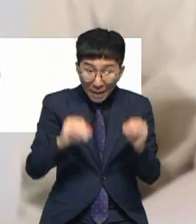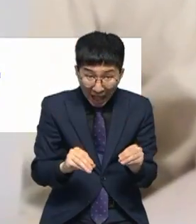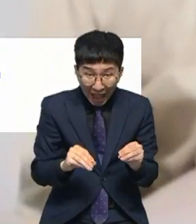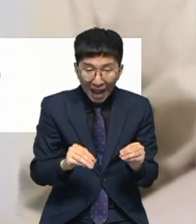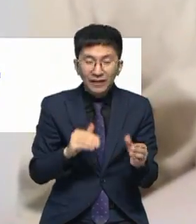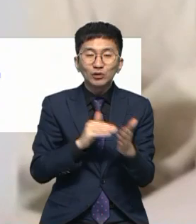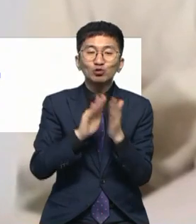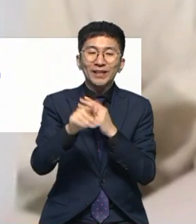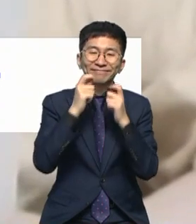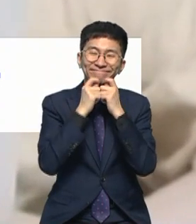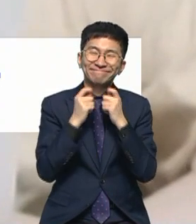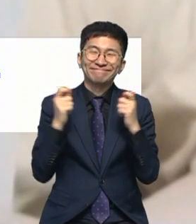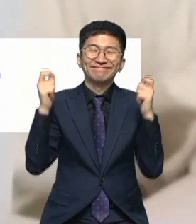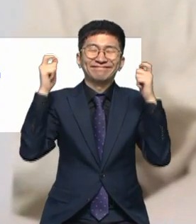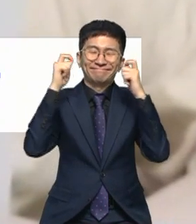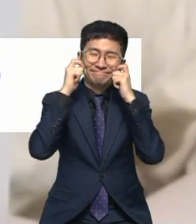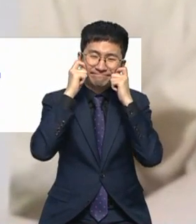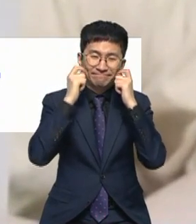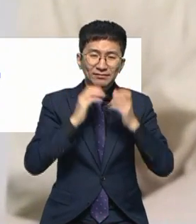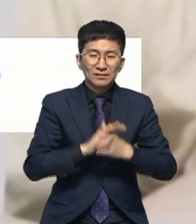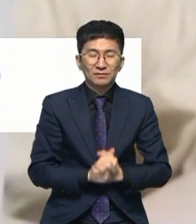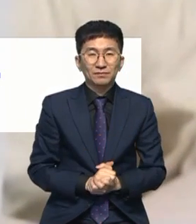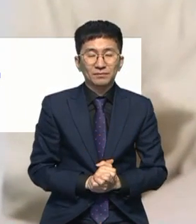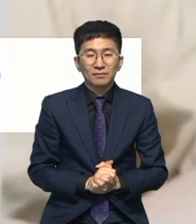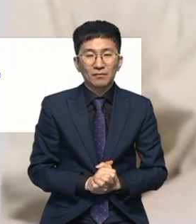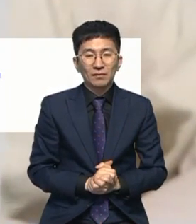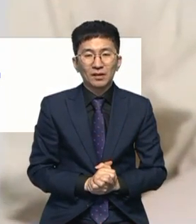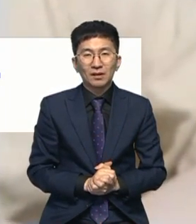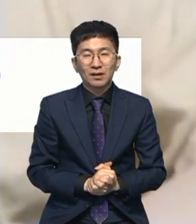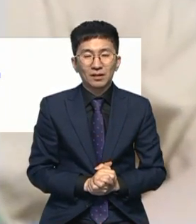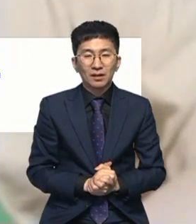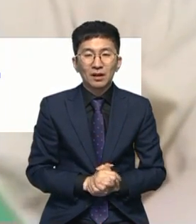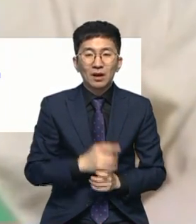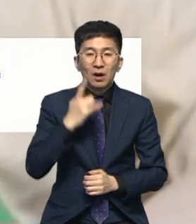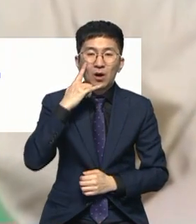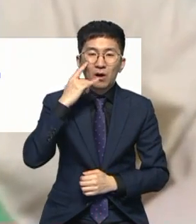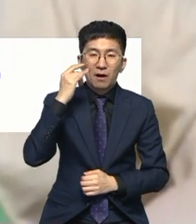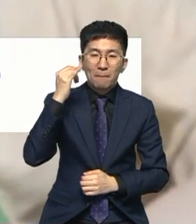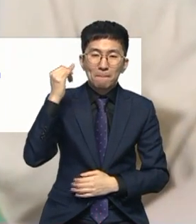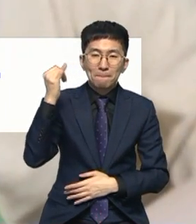날 환하게 웃으세요.